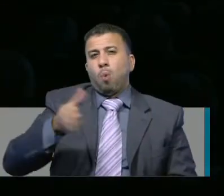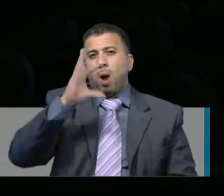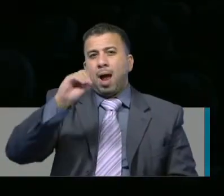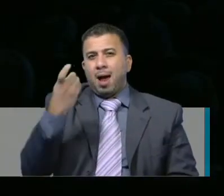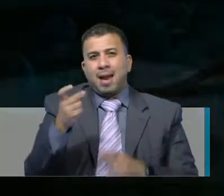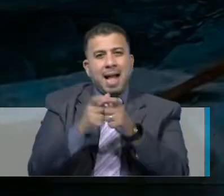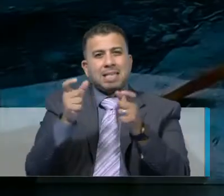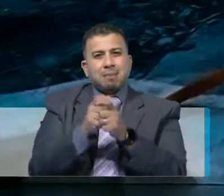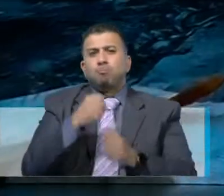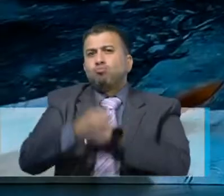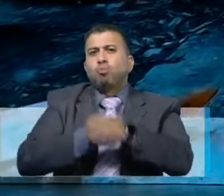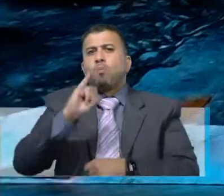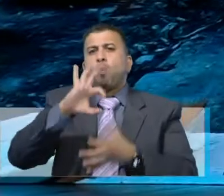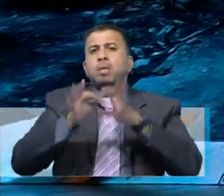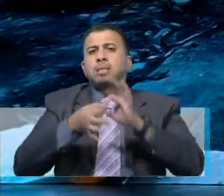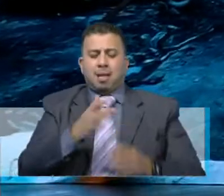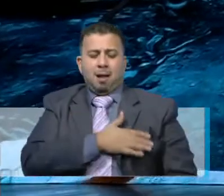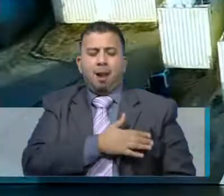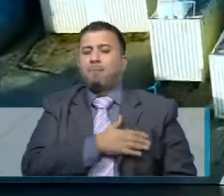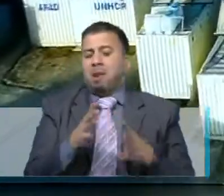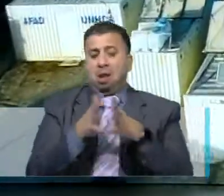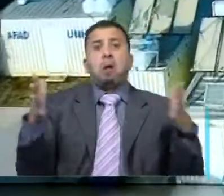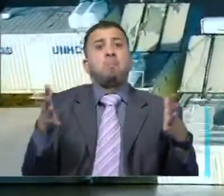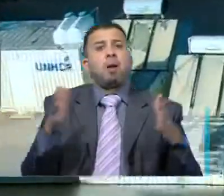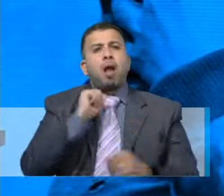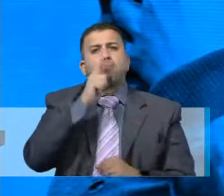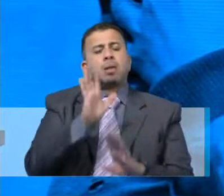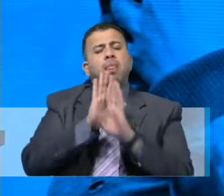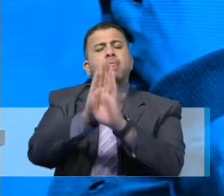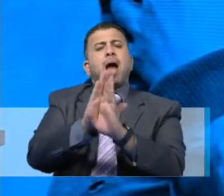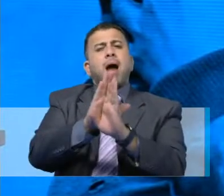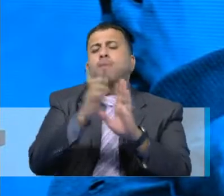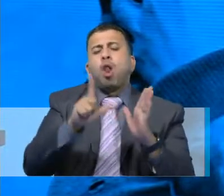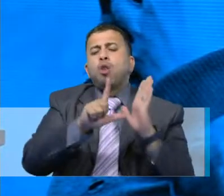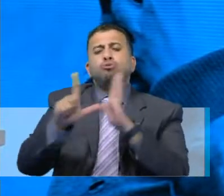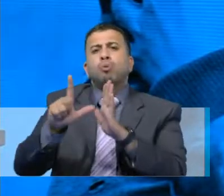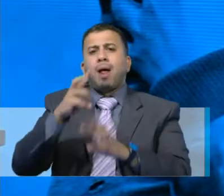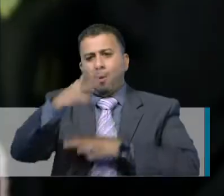القاسمي إلى جهود مؤسسة القلب الكبير في دعم اللاجئين حول العالم.